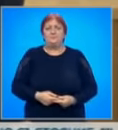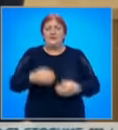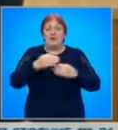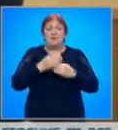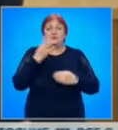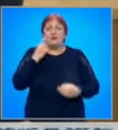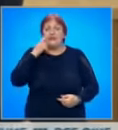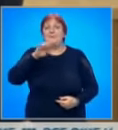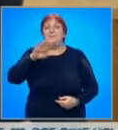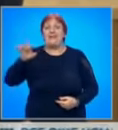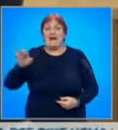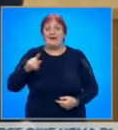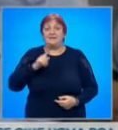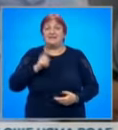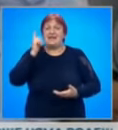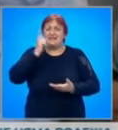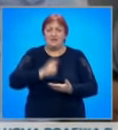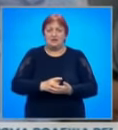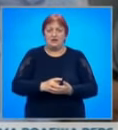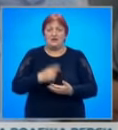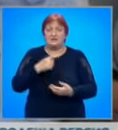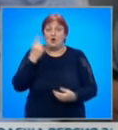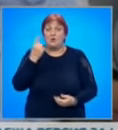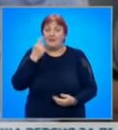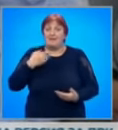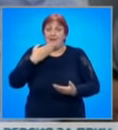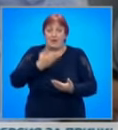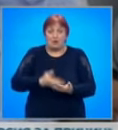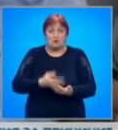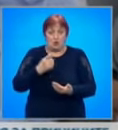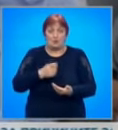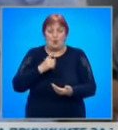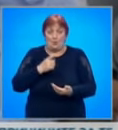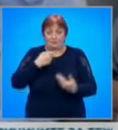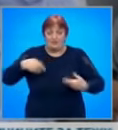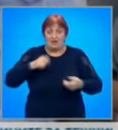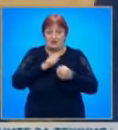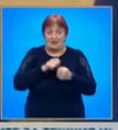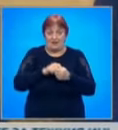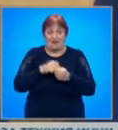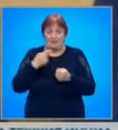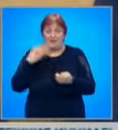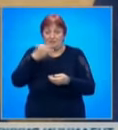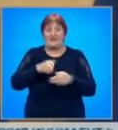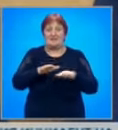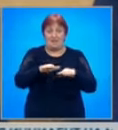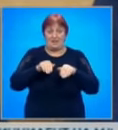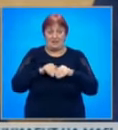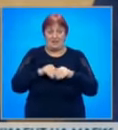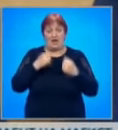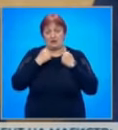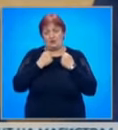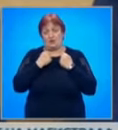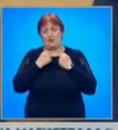Близо 4 милиарда се задължиха. И затова е едно от първите предложения, които ние ще направим в парламент, като влеземе, живот